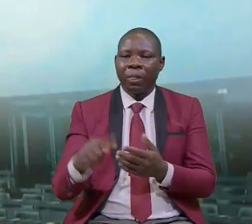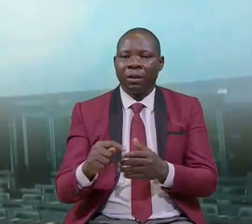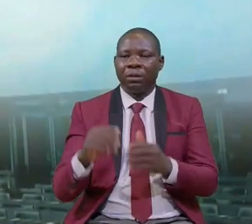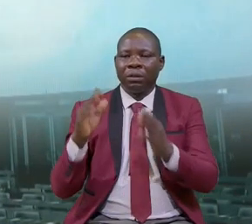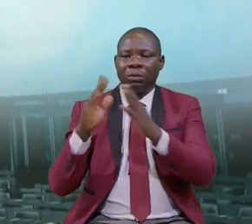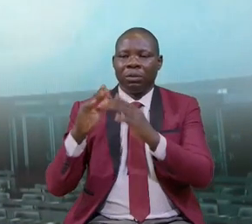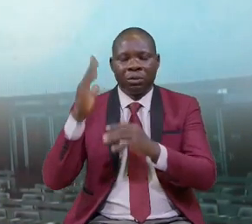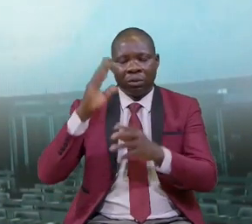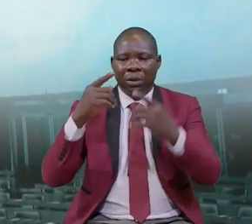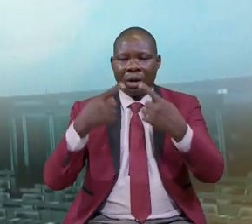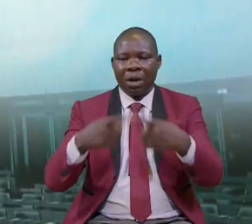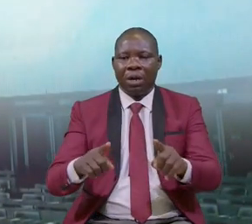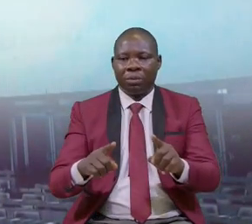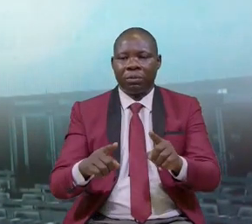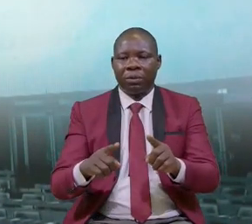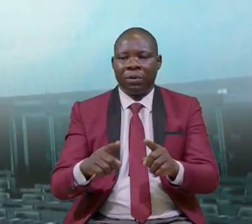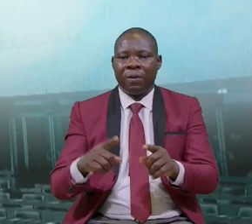le banquet aura lieu